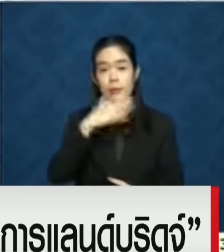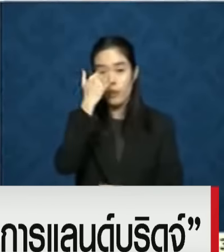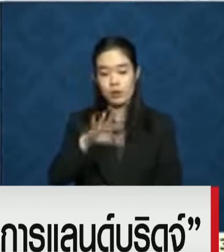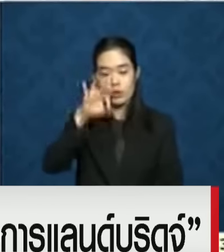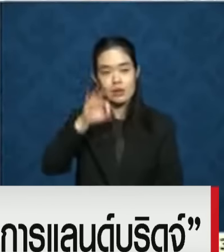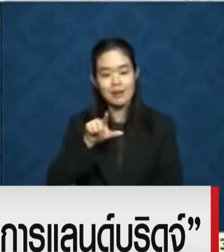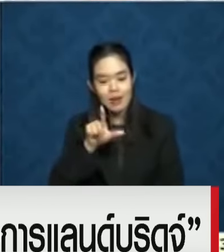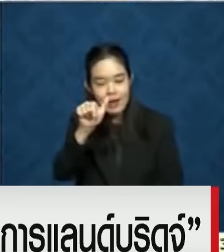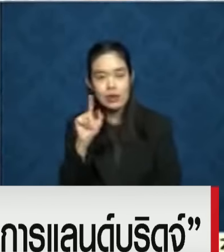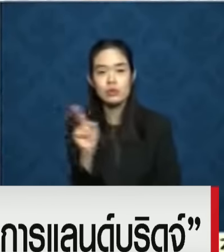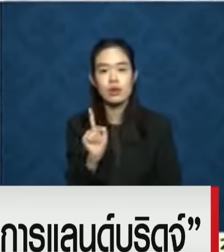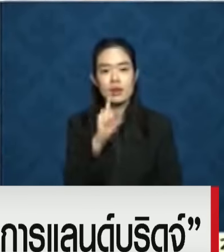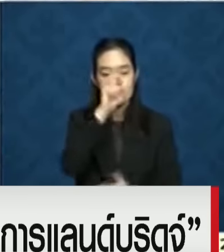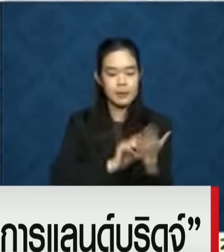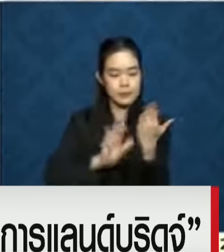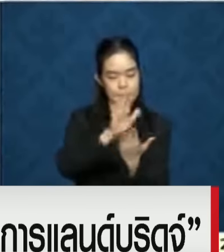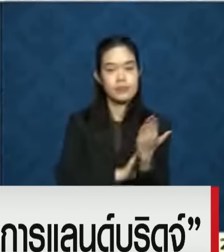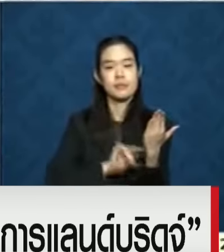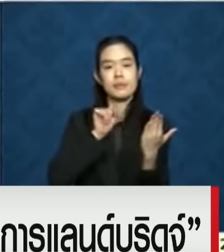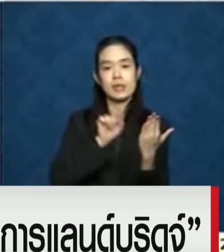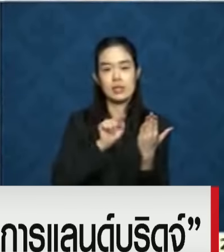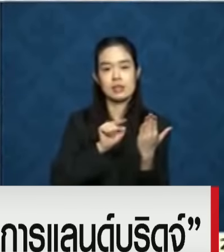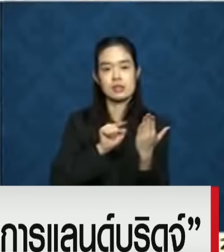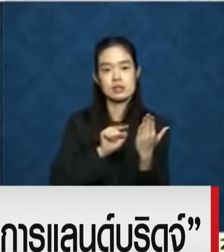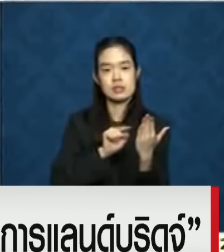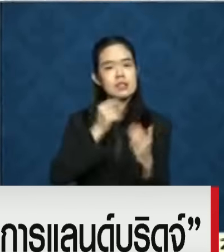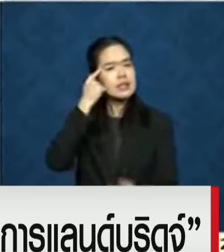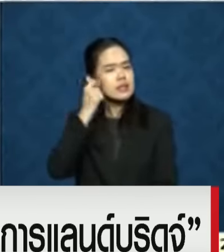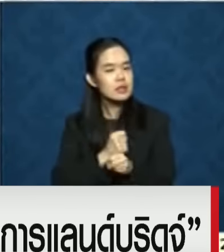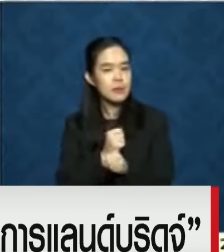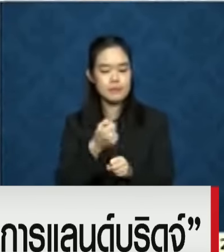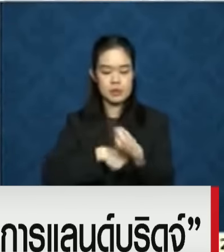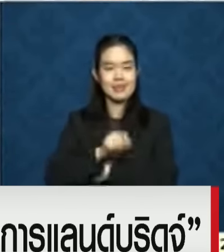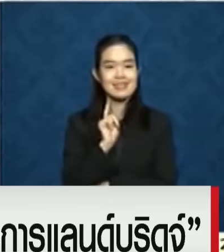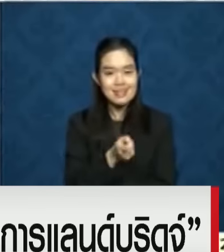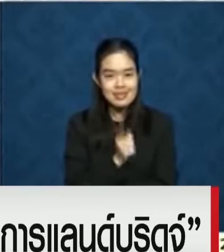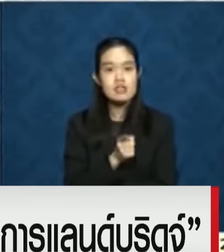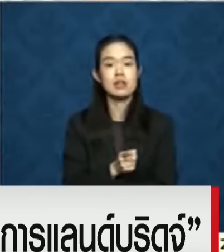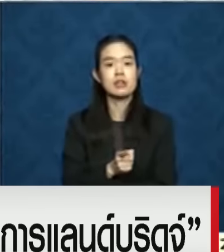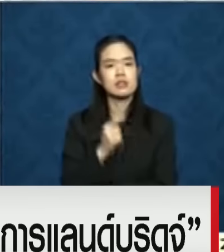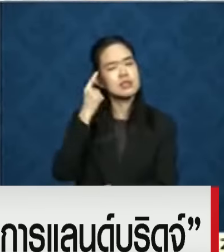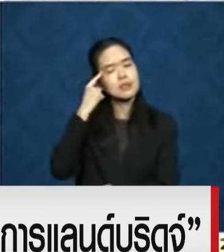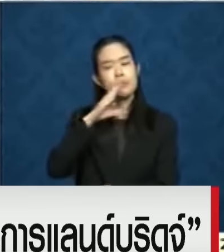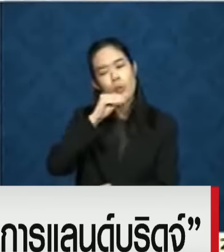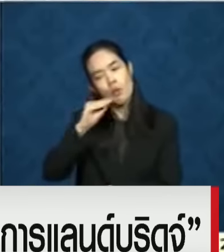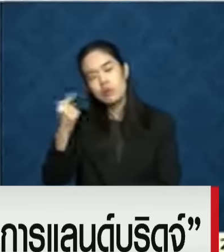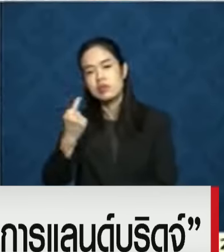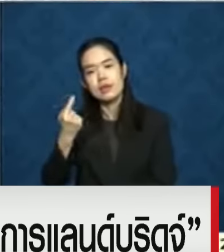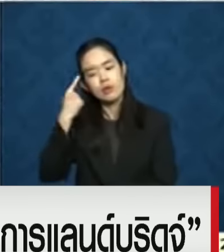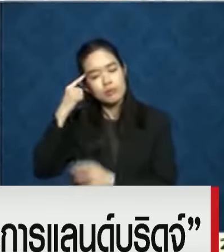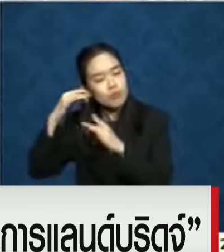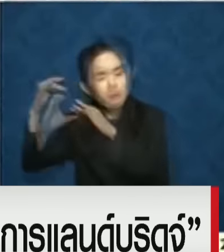ฮะทุกคนล้วนมีความฝันถ้าไม่ลงมือทำฝันก็ไม่มีทางเป็นจริง